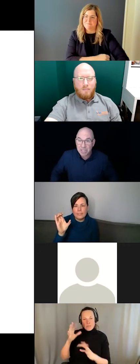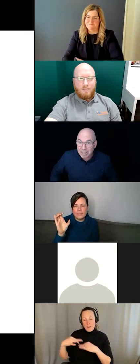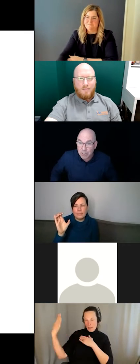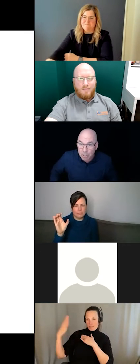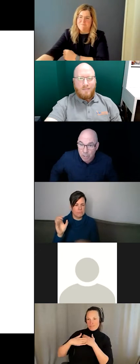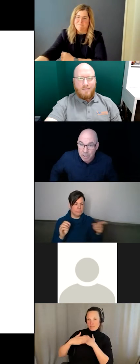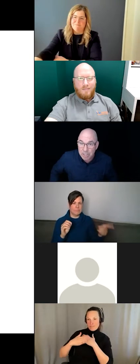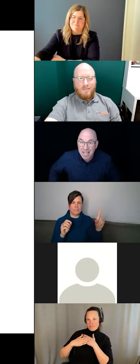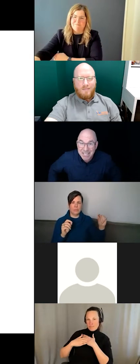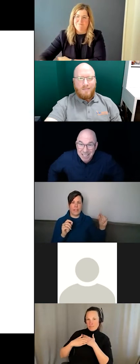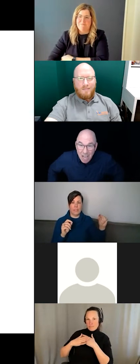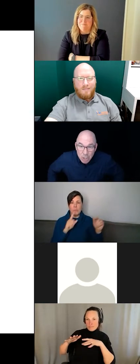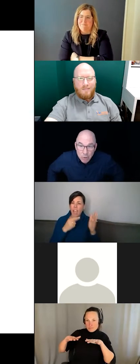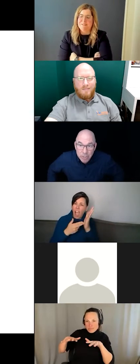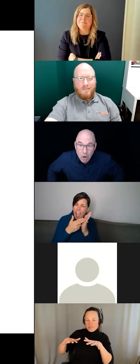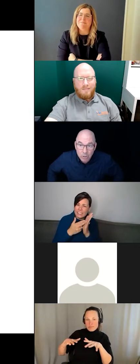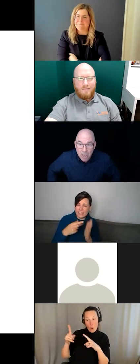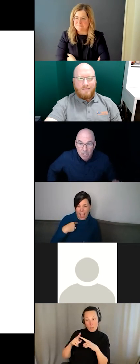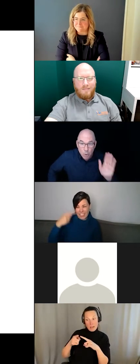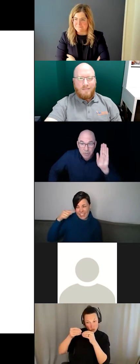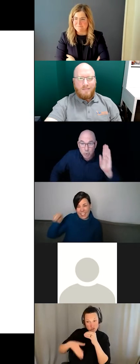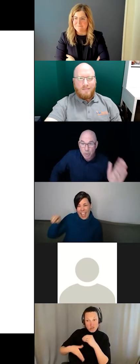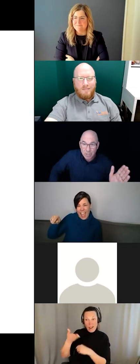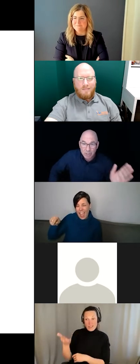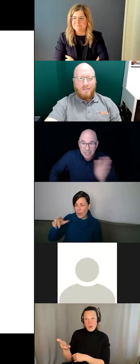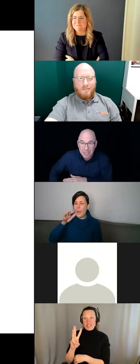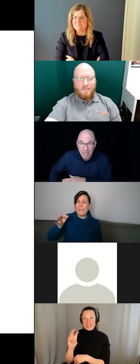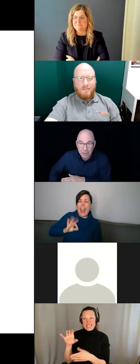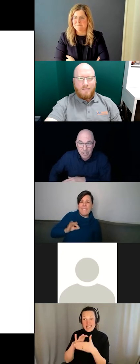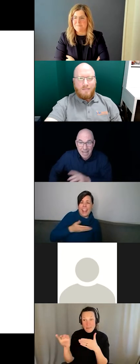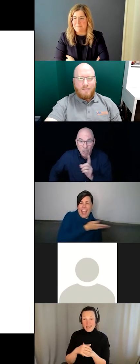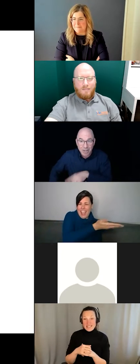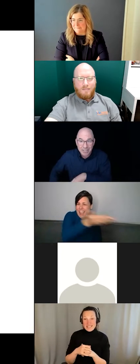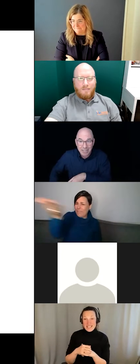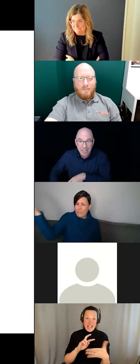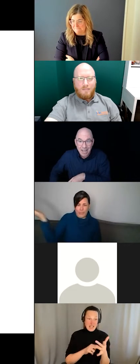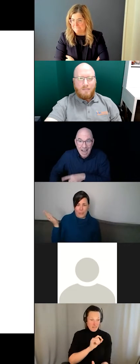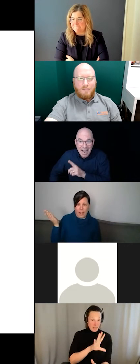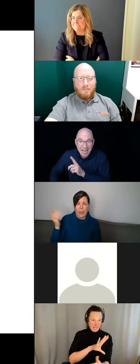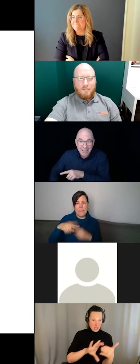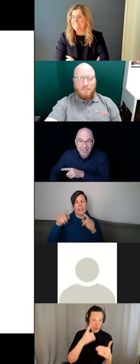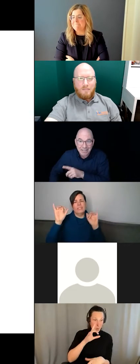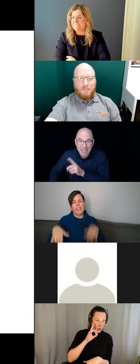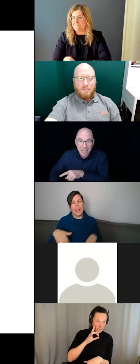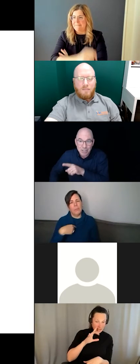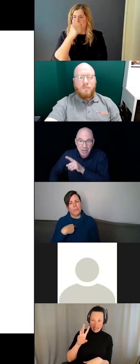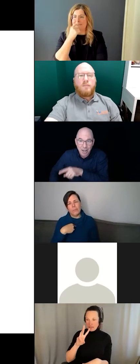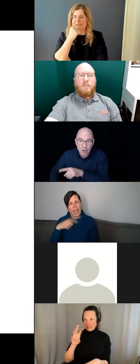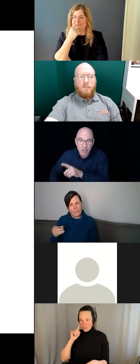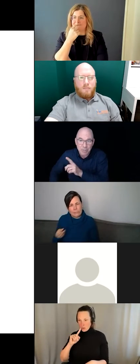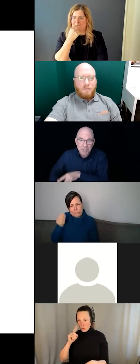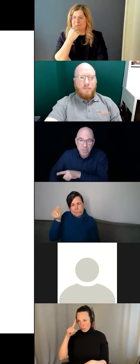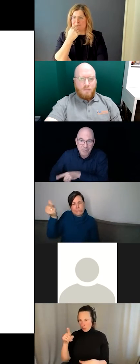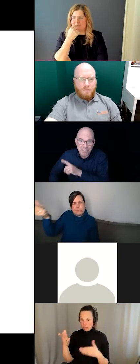bébé pleure, un système d'alerte dans la boîte, la technologie est coûteuse. 600 $. On passe de 25